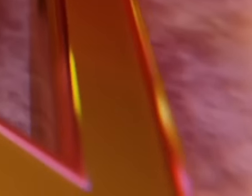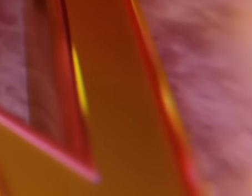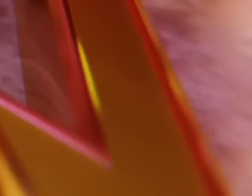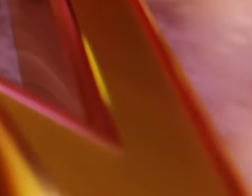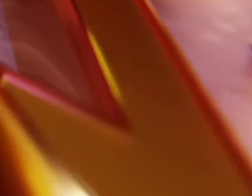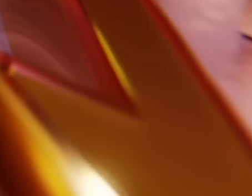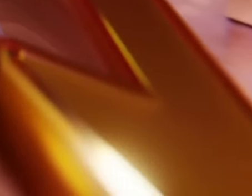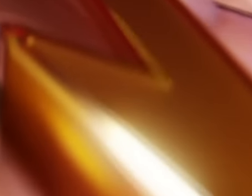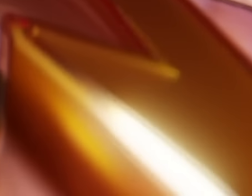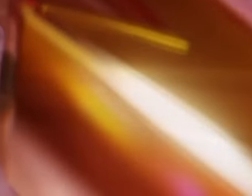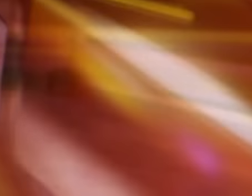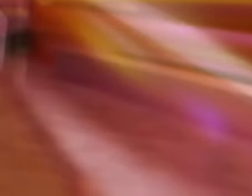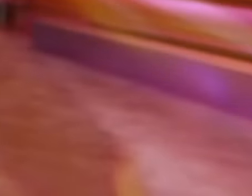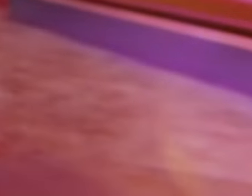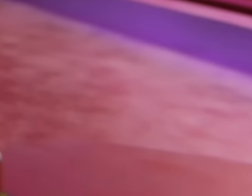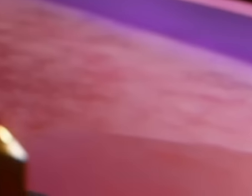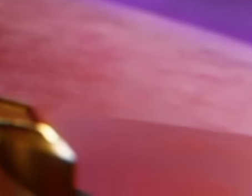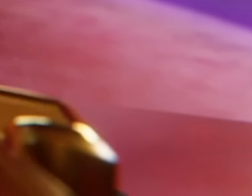ya.